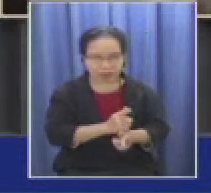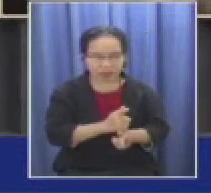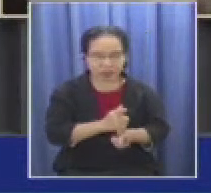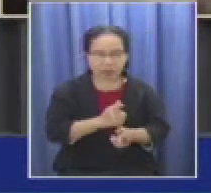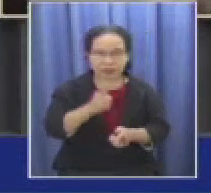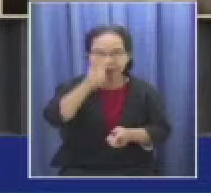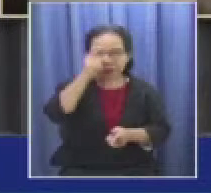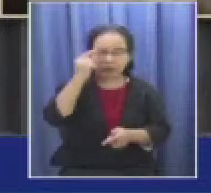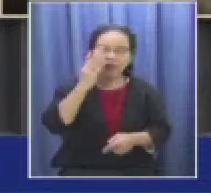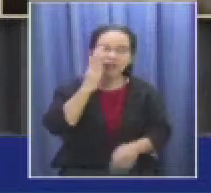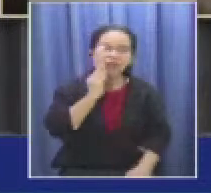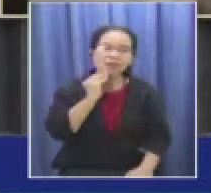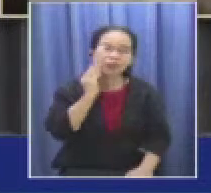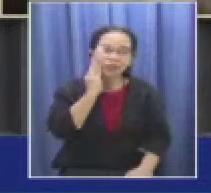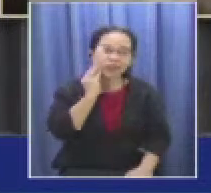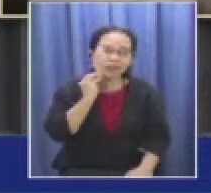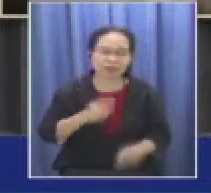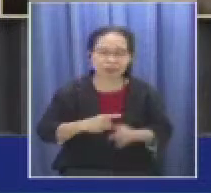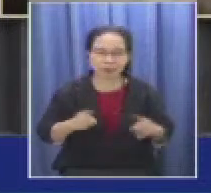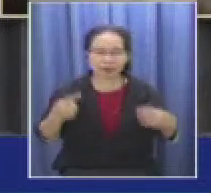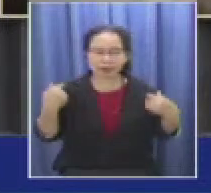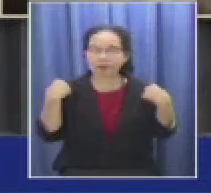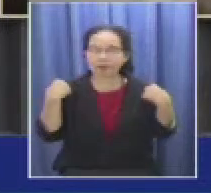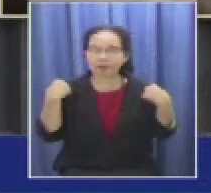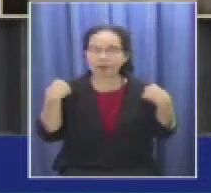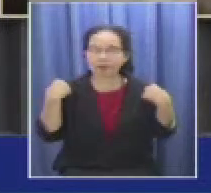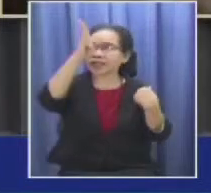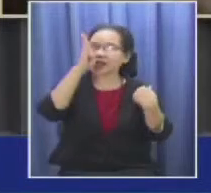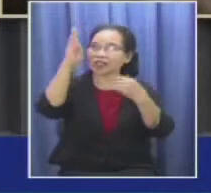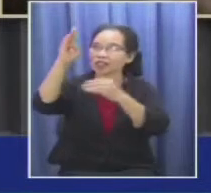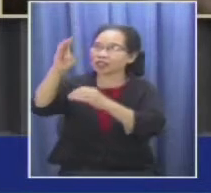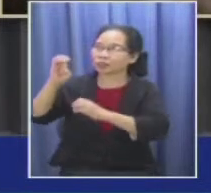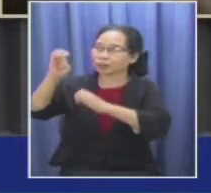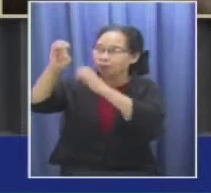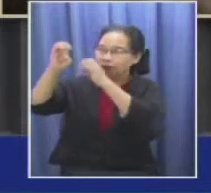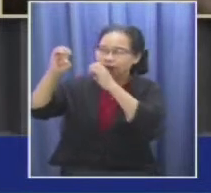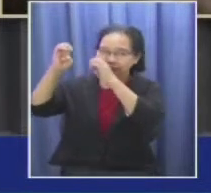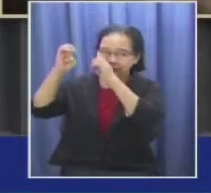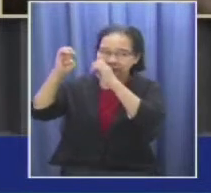se wo Nyankopon wa hunu me mmobọ sa ro ne tie